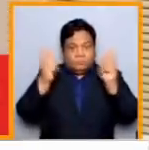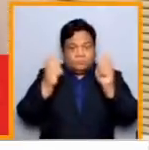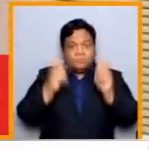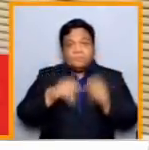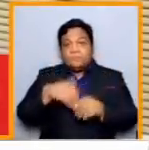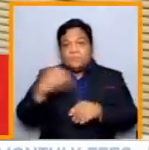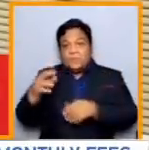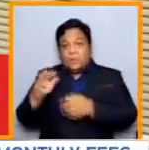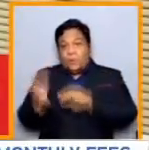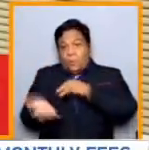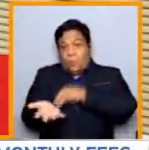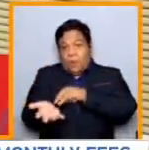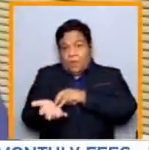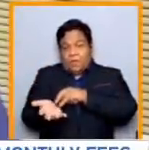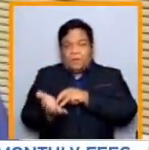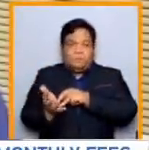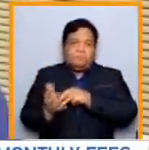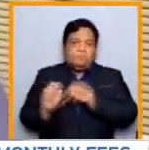Live.